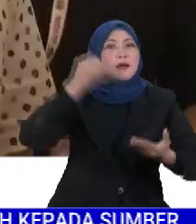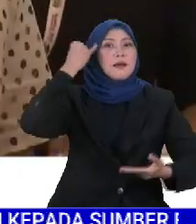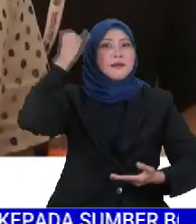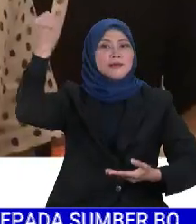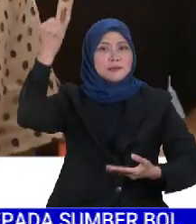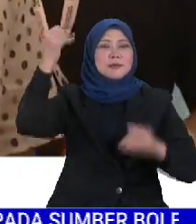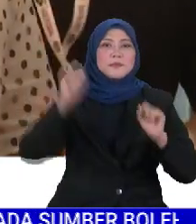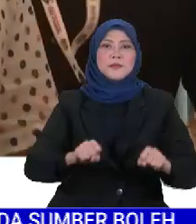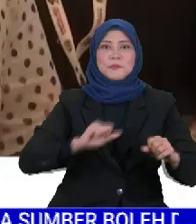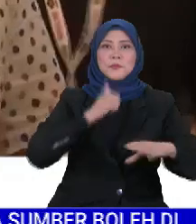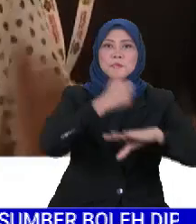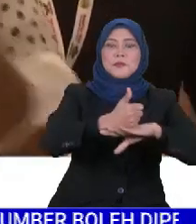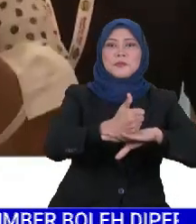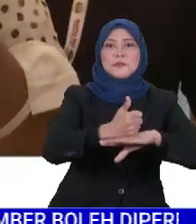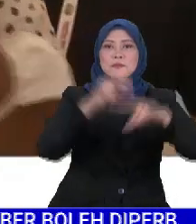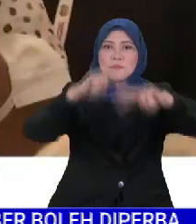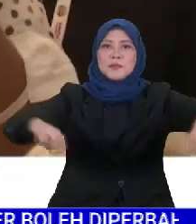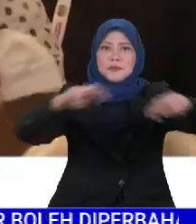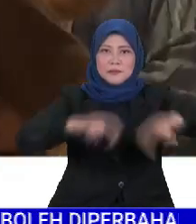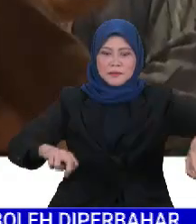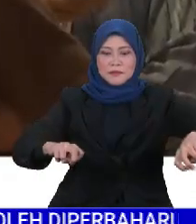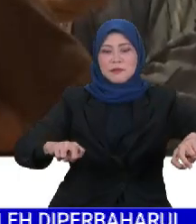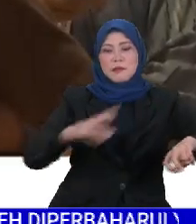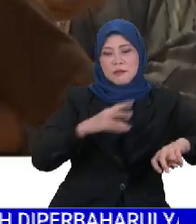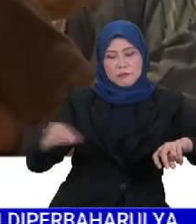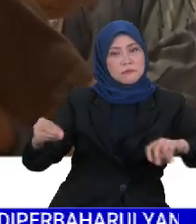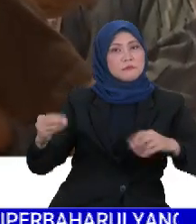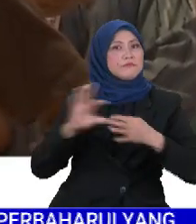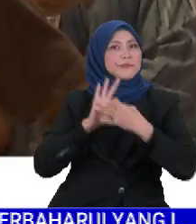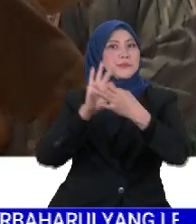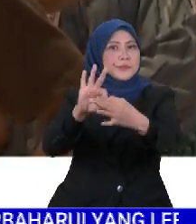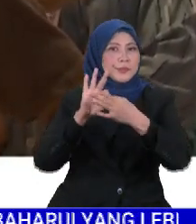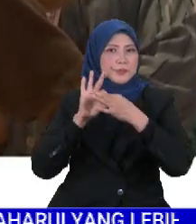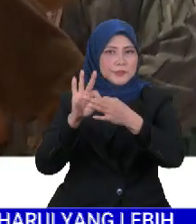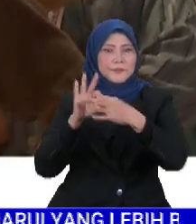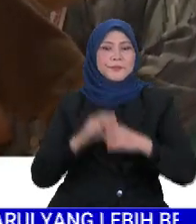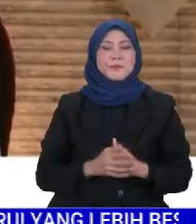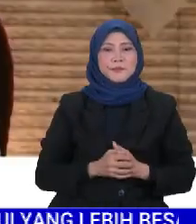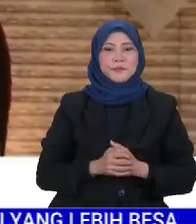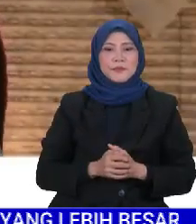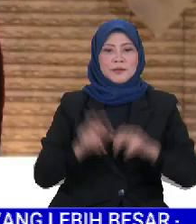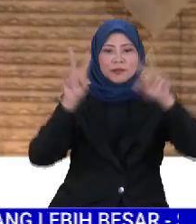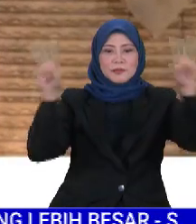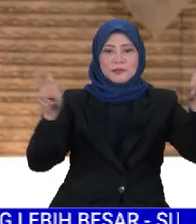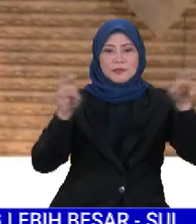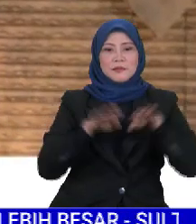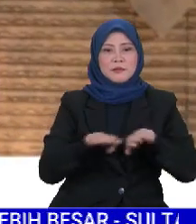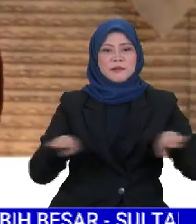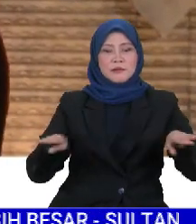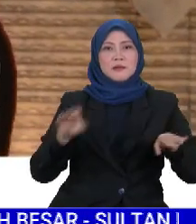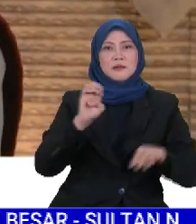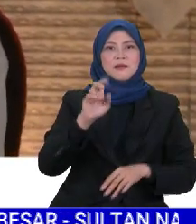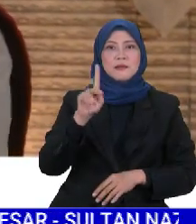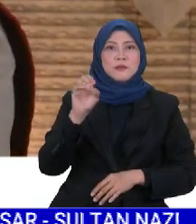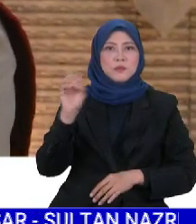baharu, mewujudkan hubungan penyelidikan dan juga meneroka potensi penyelidikan kolaboratif. Bertemakan The Nexus of Land Use Change,